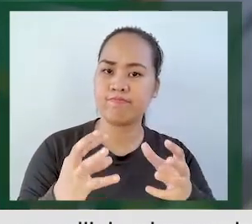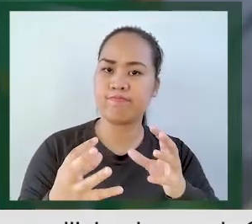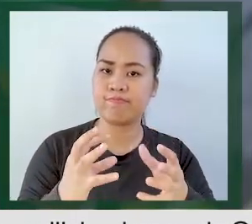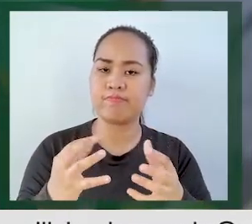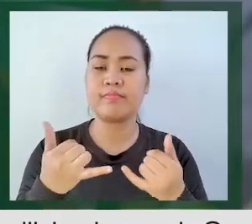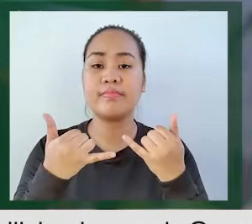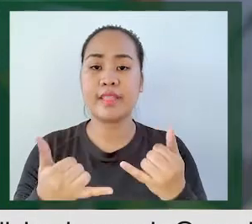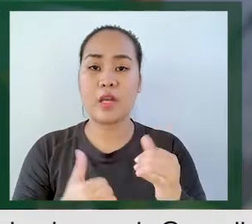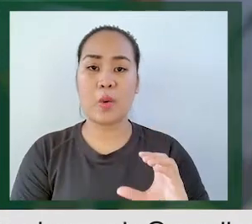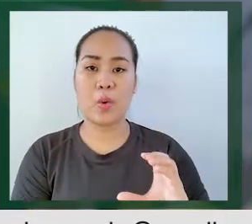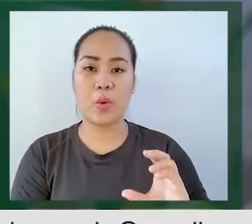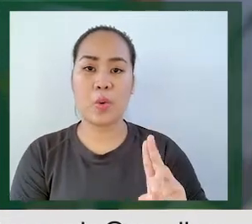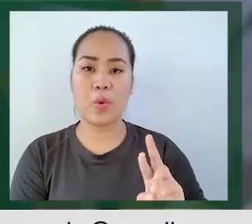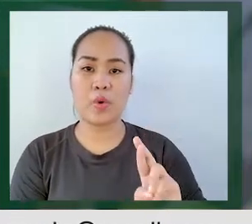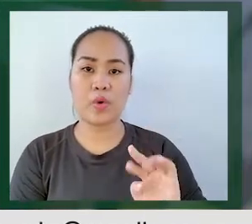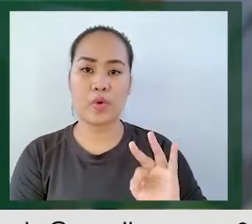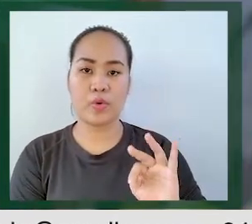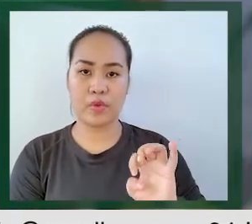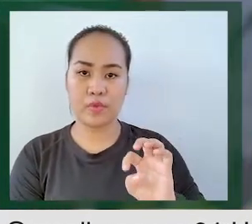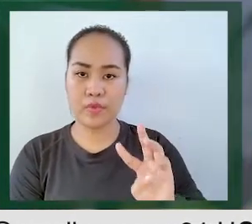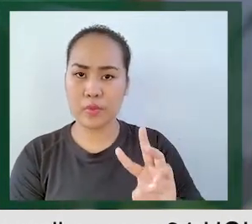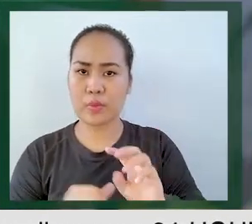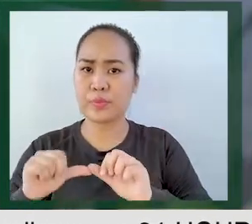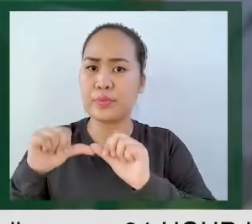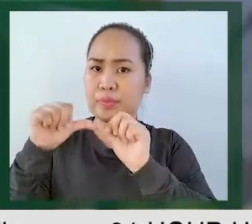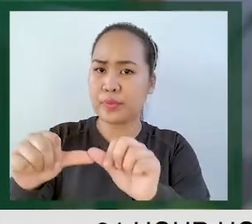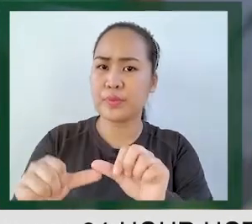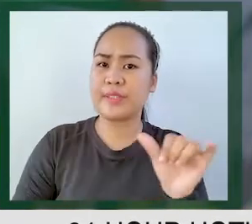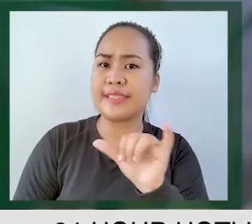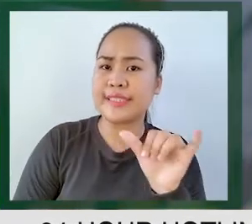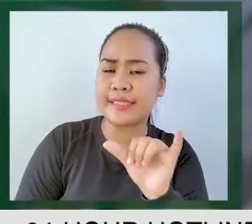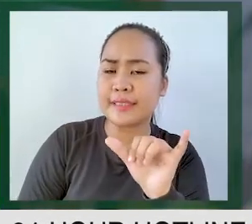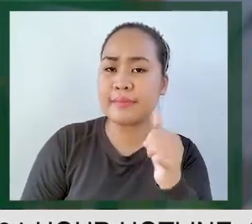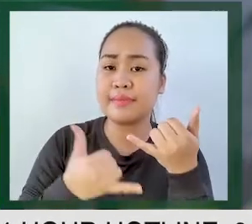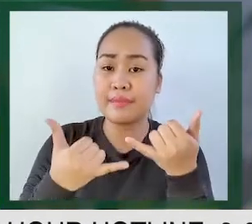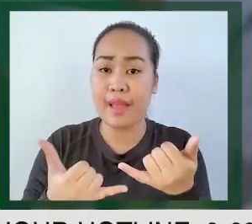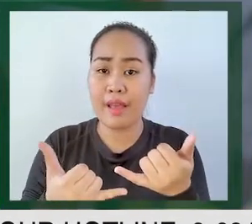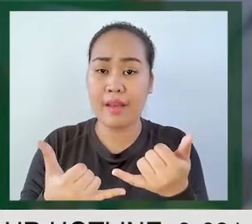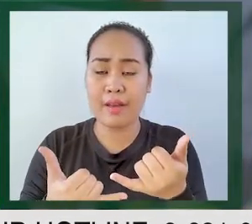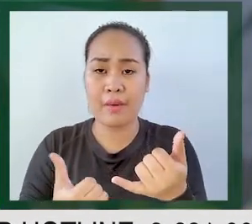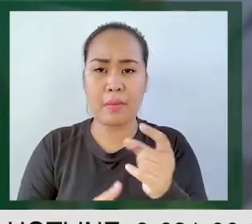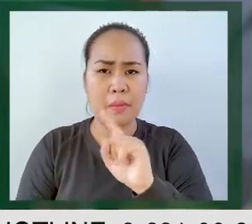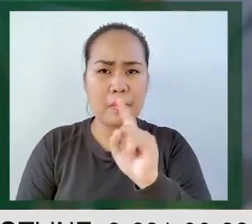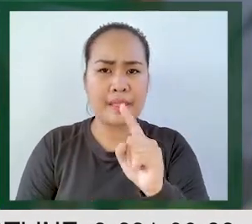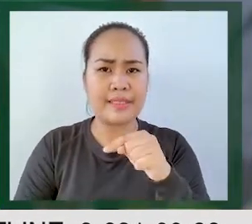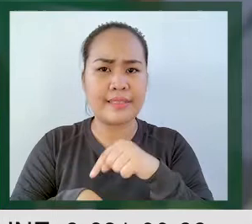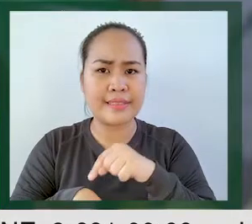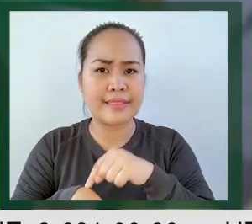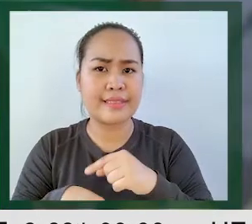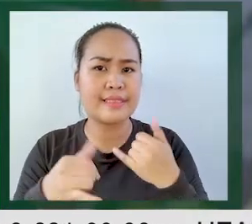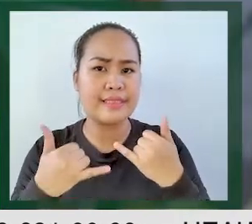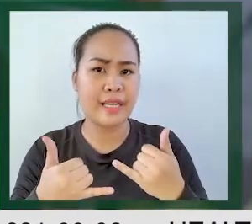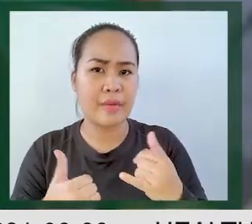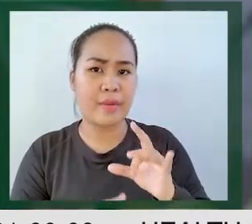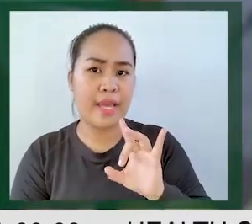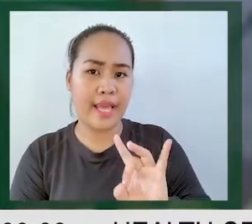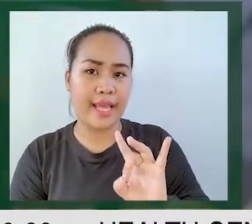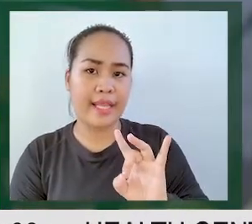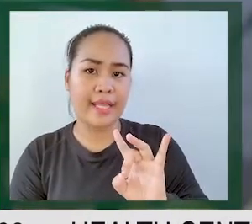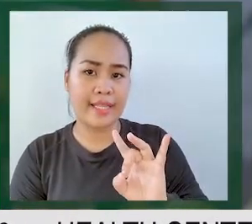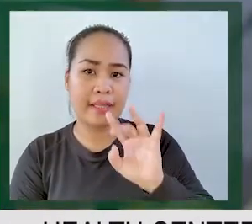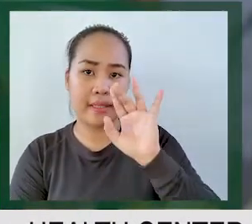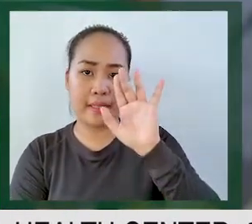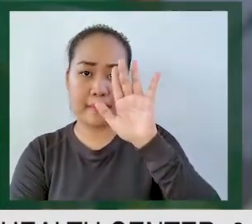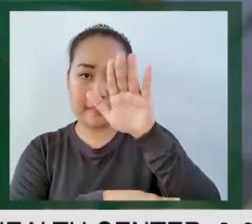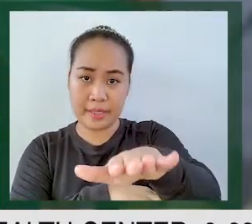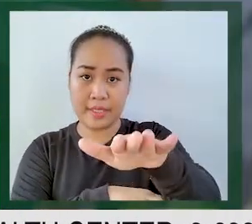pa rin, no? Like now, no, ang curfew natin during this MECQ dito po sa Pasig City, sa Barangay San Antonio, is from 8 p.m.